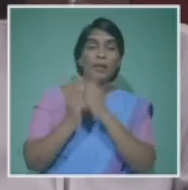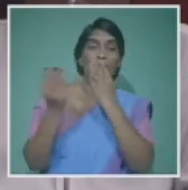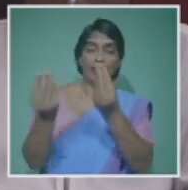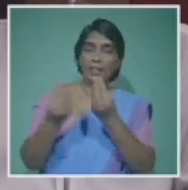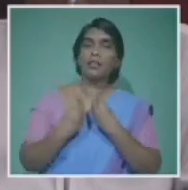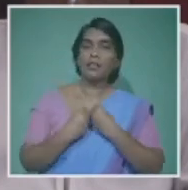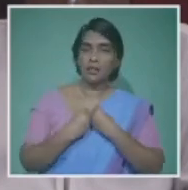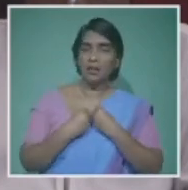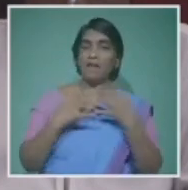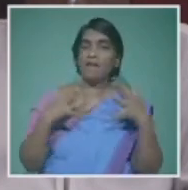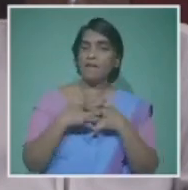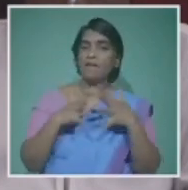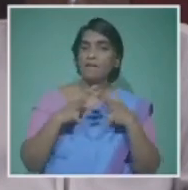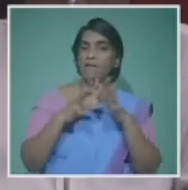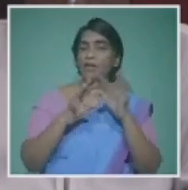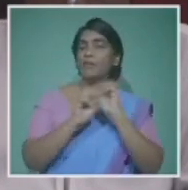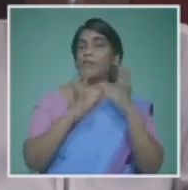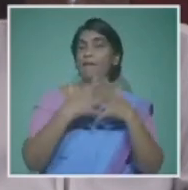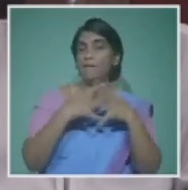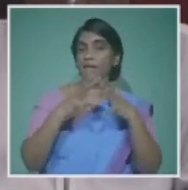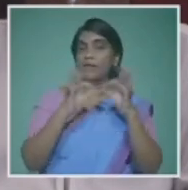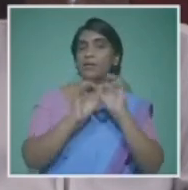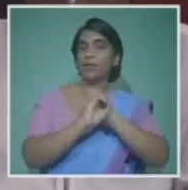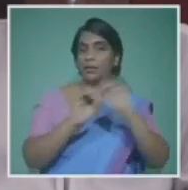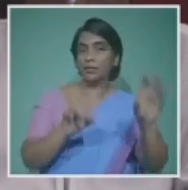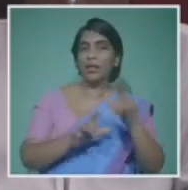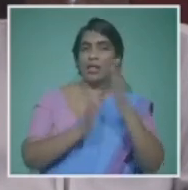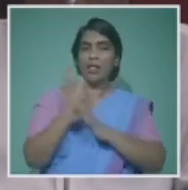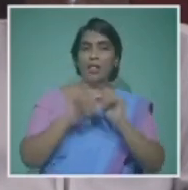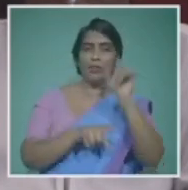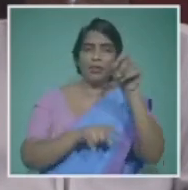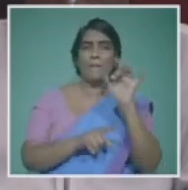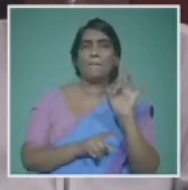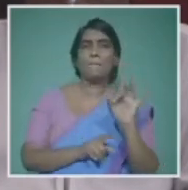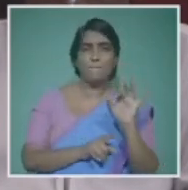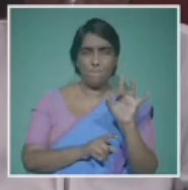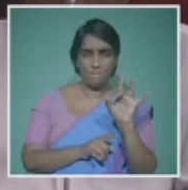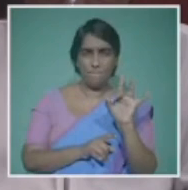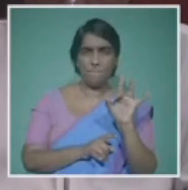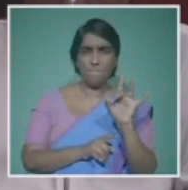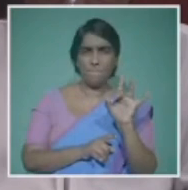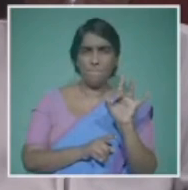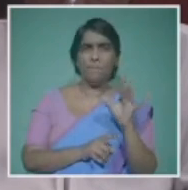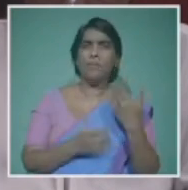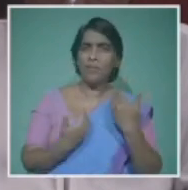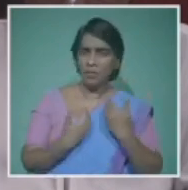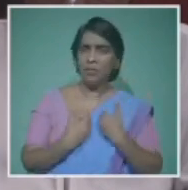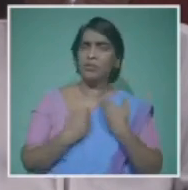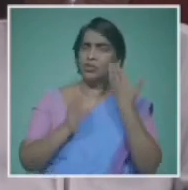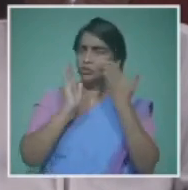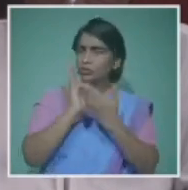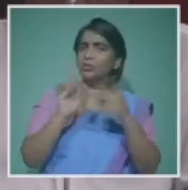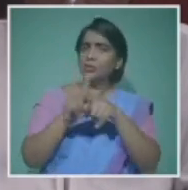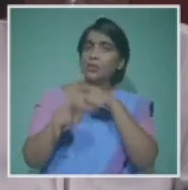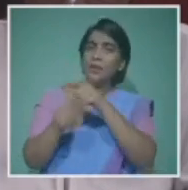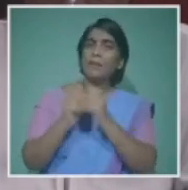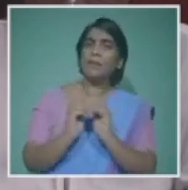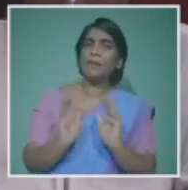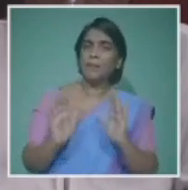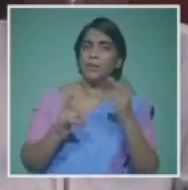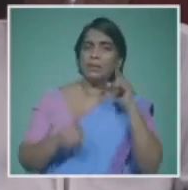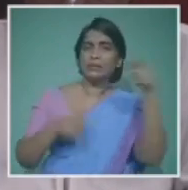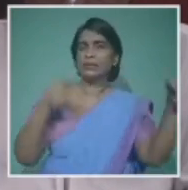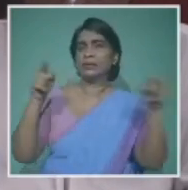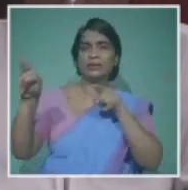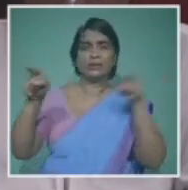apa website kita dah ada kira menteri urut pahala kita yang balas kira. ඉතින් අපි අපි ආදර්ශයක් දෙන්න මෙතනින් හරියට මෙයාට ඇගිල්ල